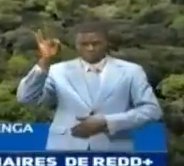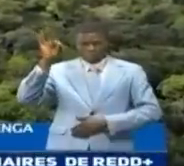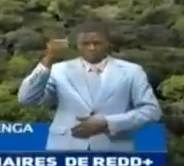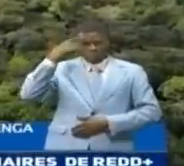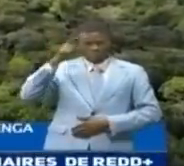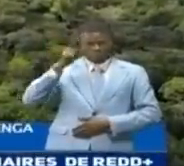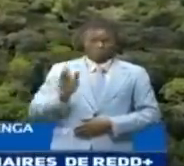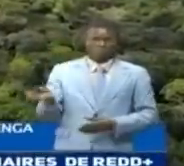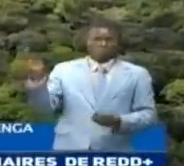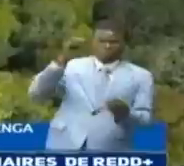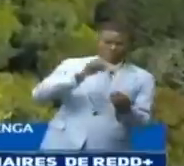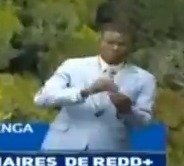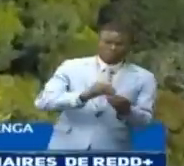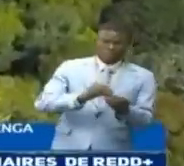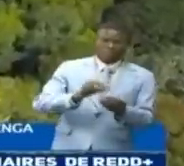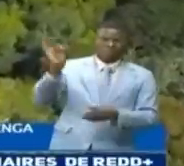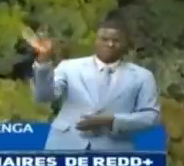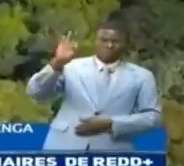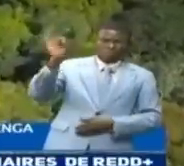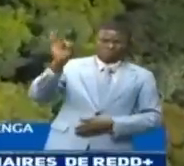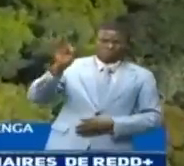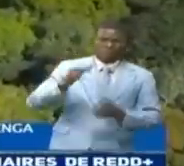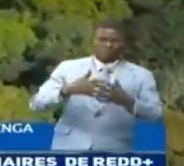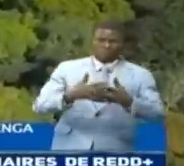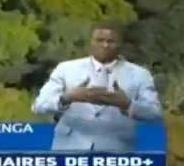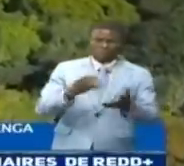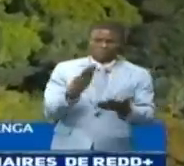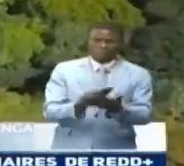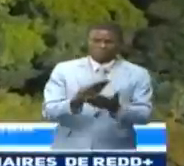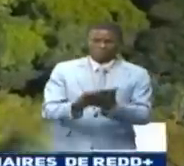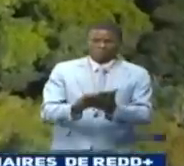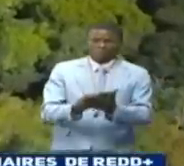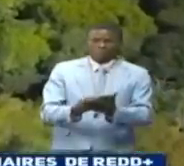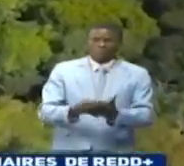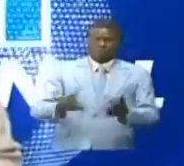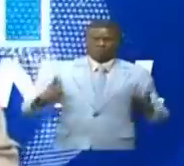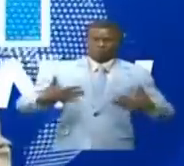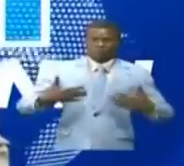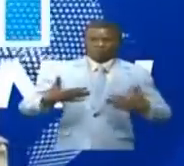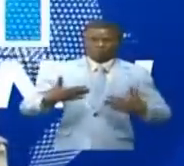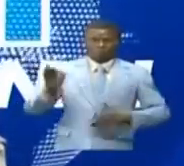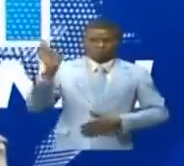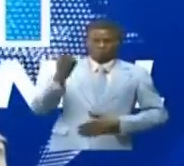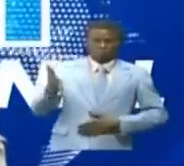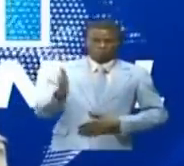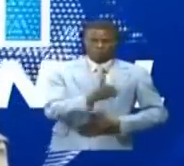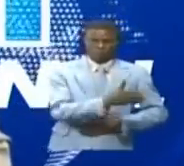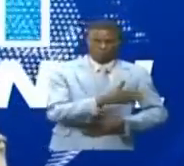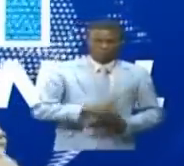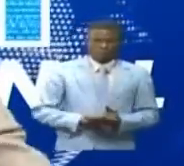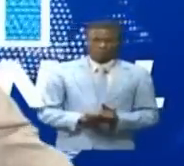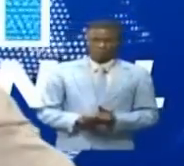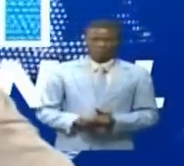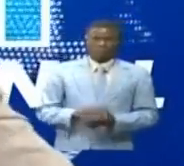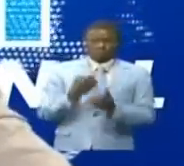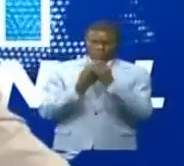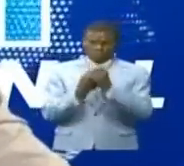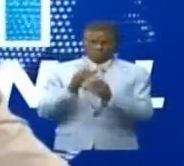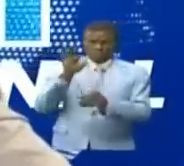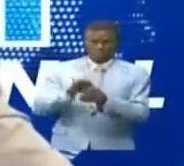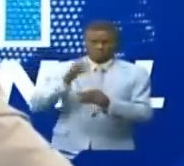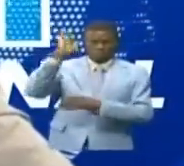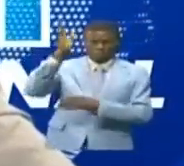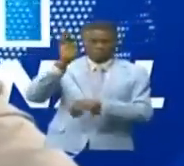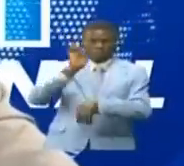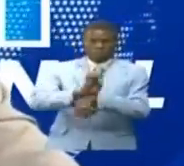être intégré dans le fonds de partenariat pour les carbones forestiers. Processus électoral. La conférence